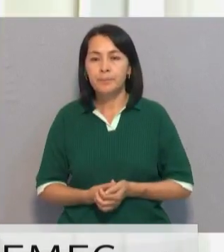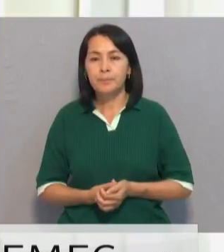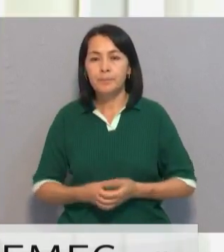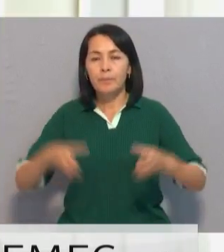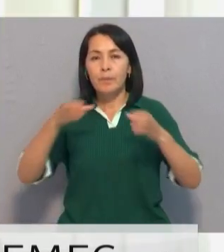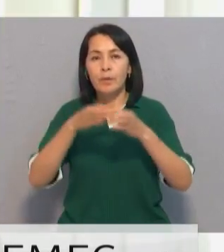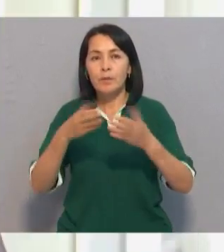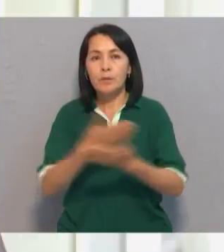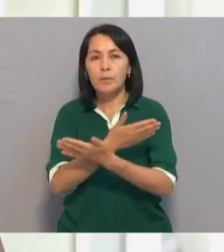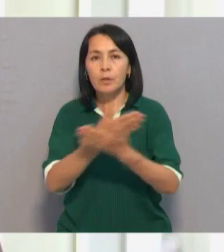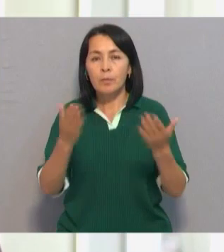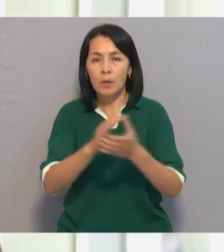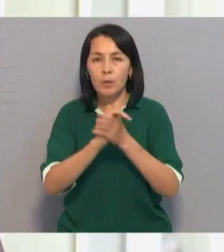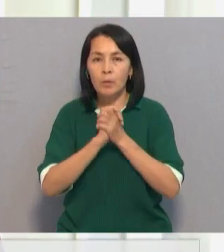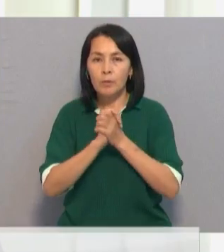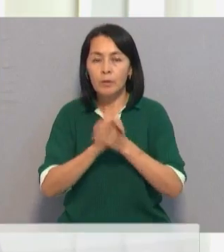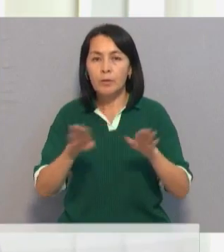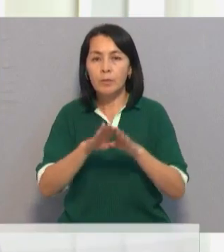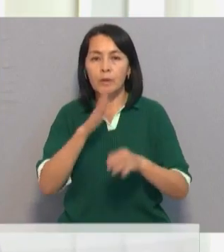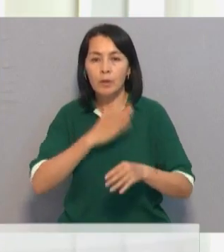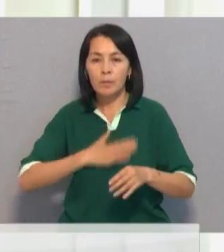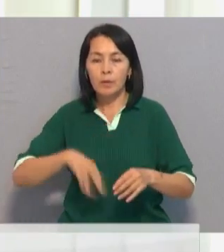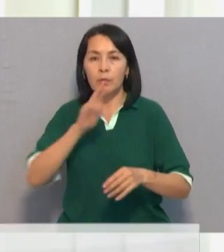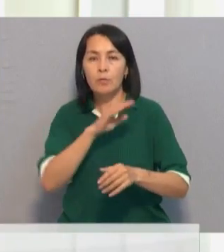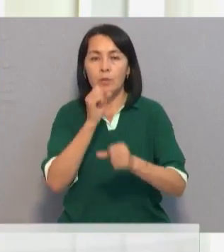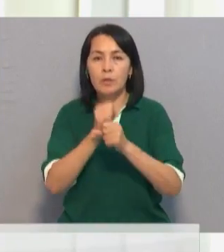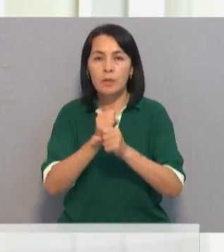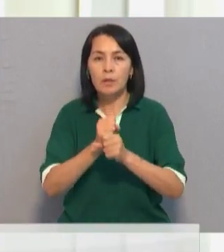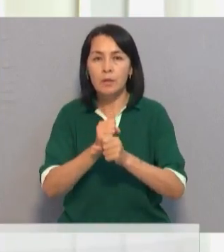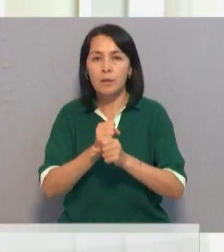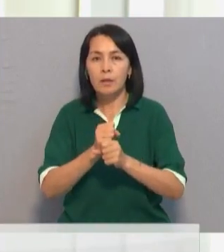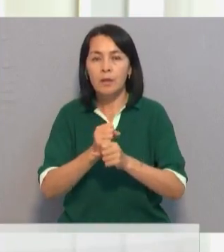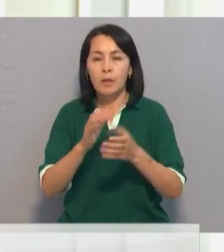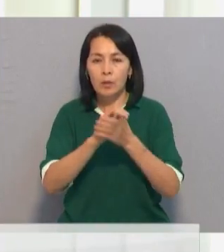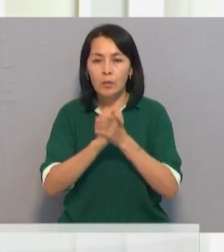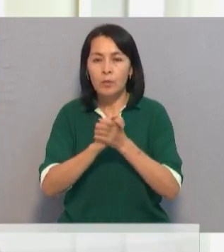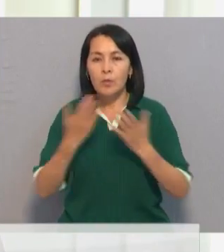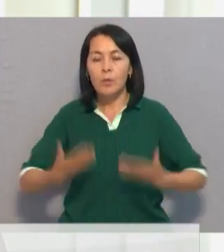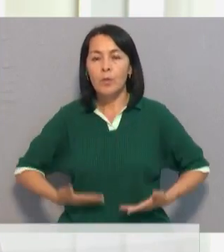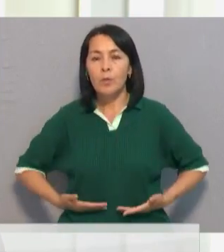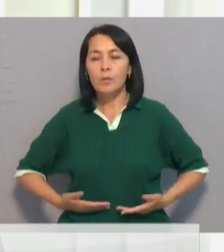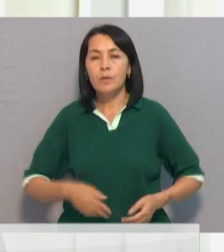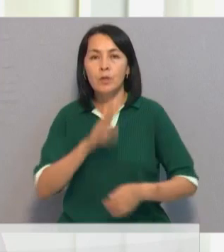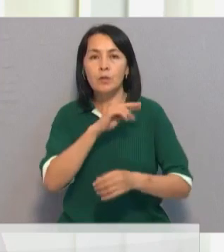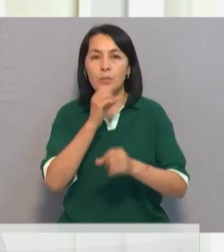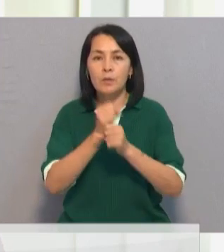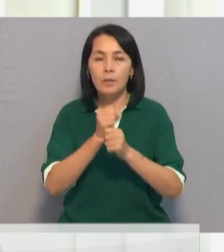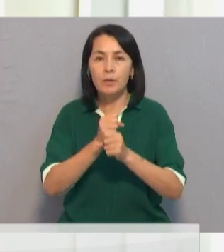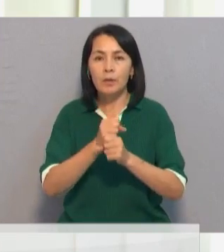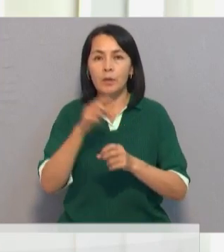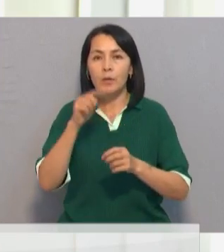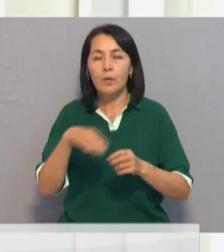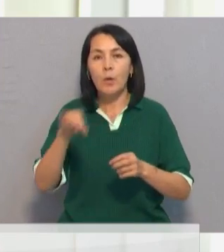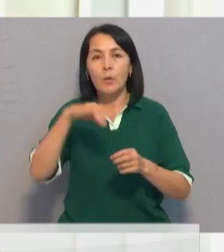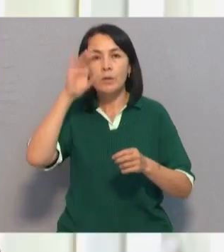Осының барлығы да ұжымның ынтымақты, бірлікті, жағы тату тәтті өмір сүріп жатқан, қызмет етіп жатқан